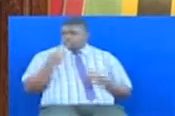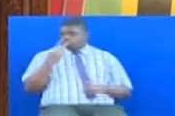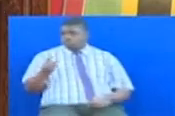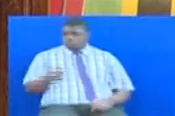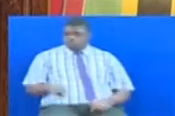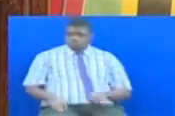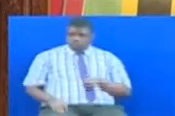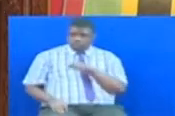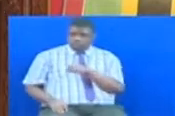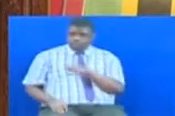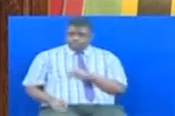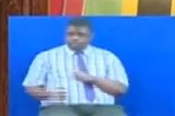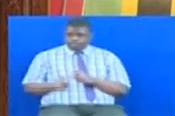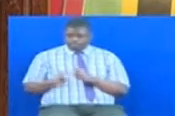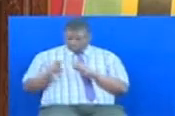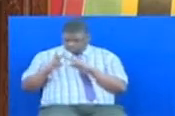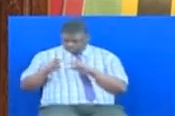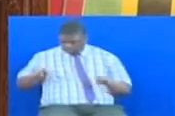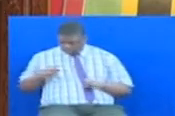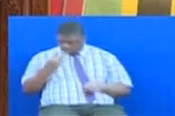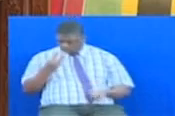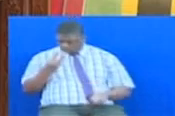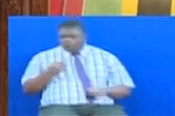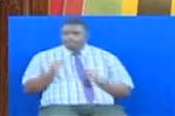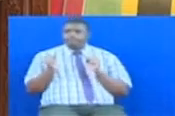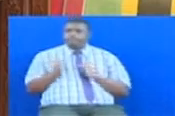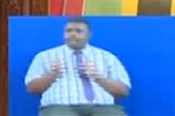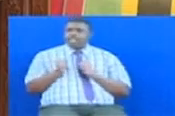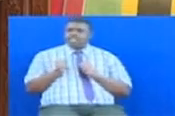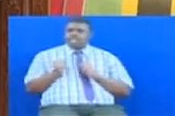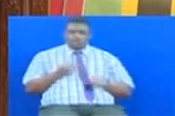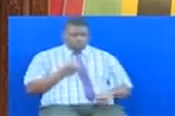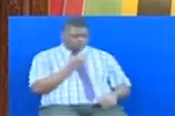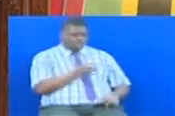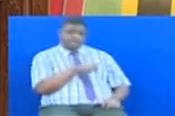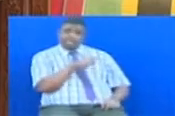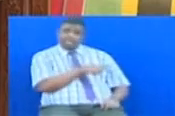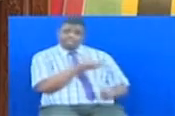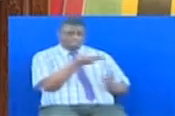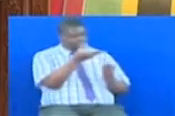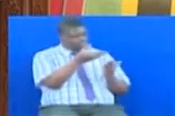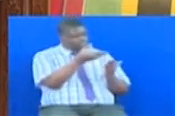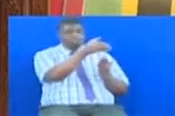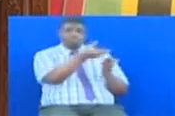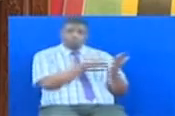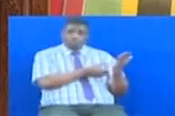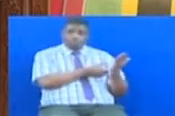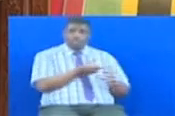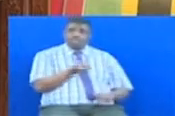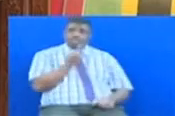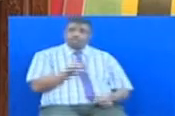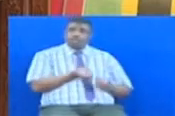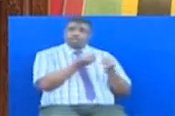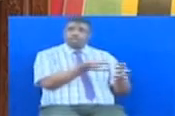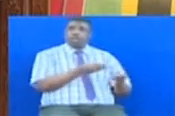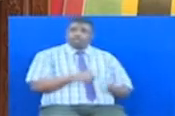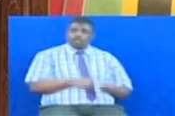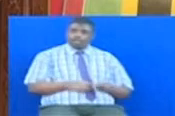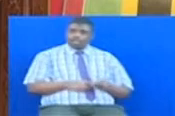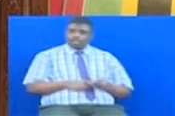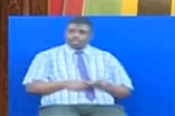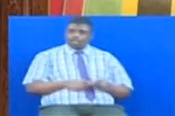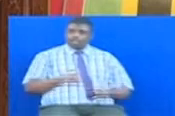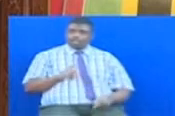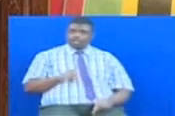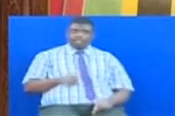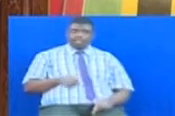ni malaria, ameonekana ana malaria, lakini ukiangalia kwenye fomu dawa alizopewa ni dawa za kichocho. Ni